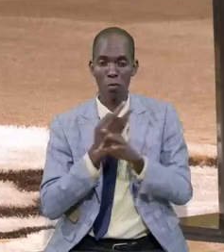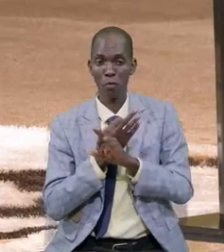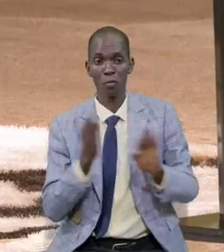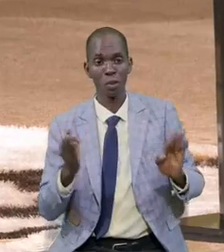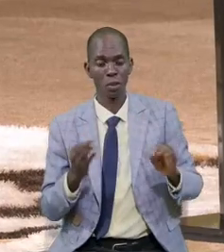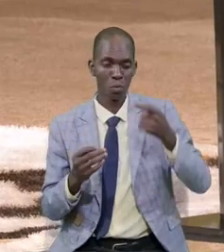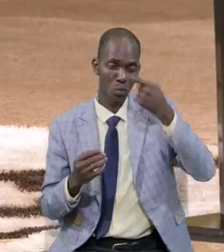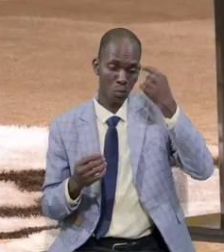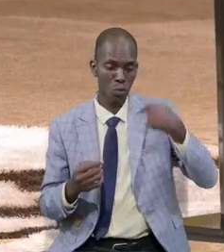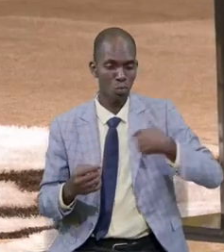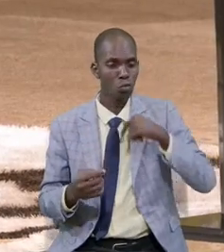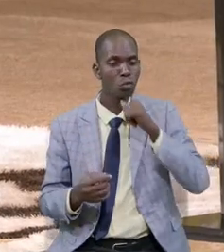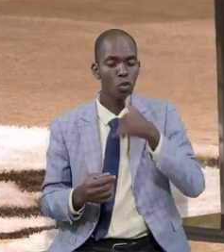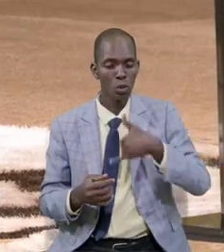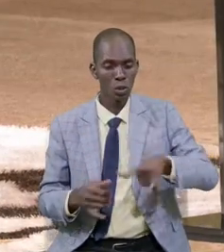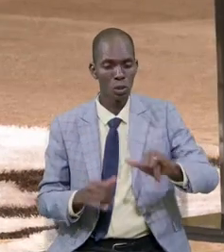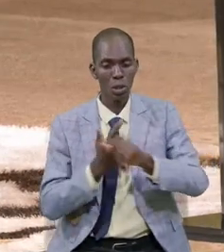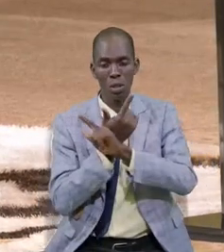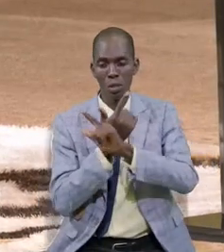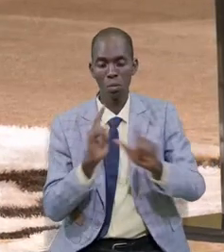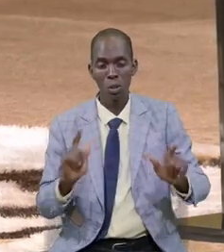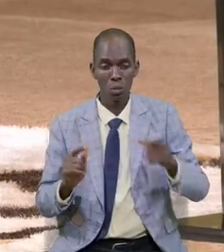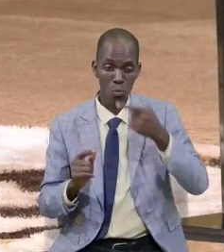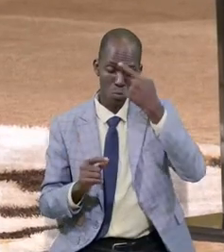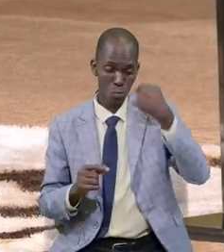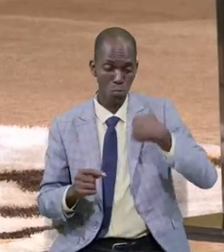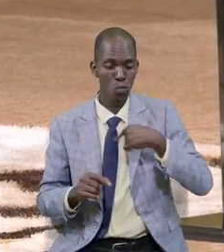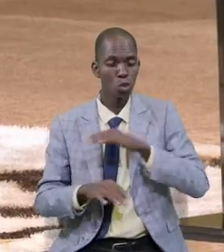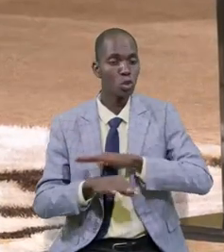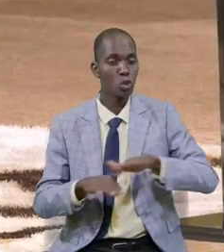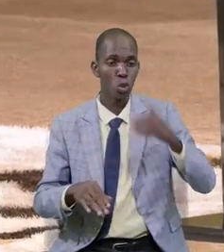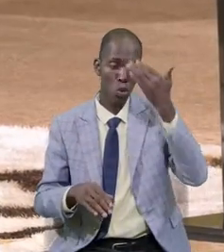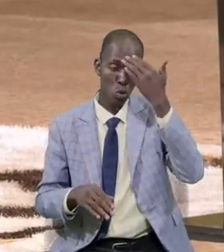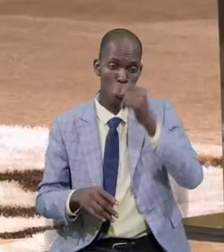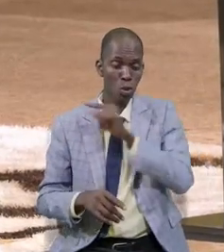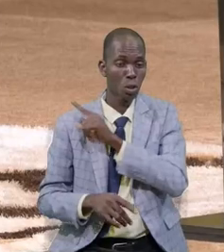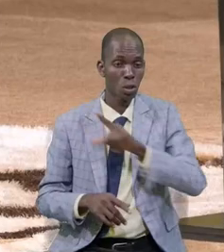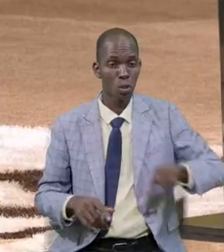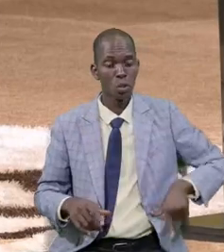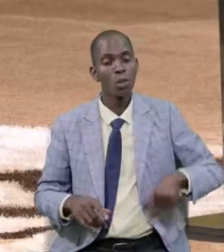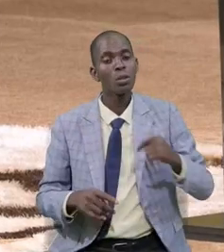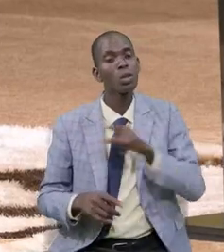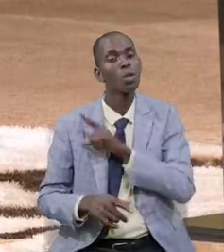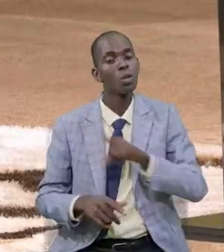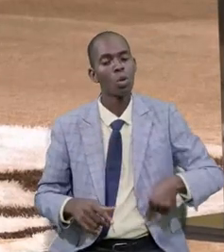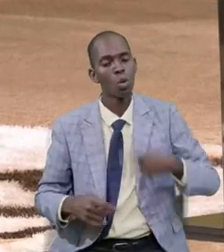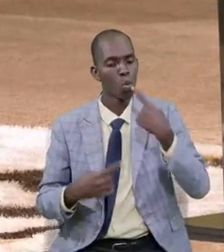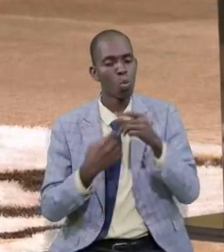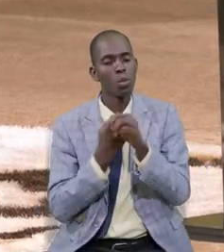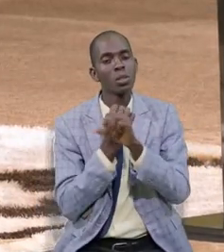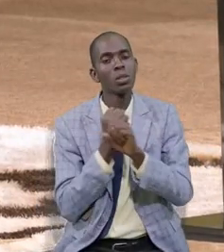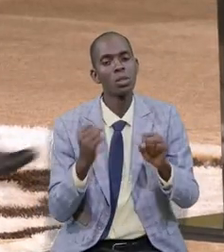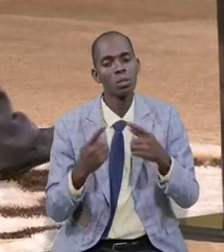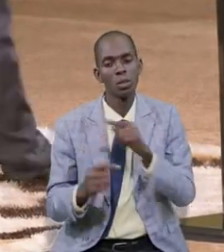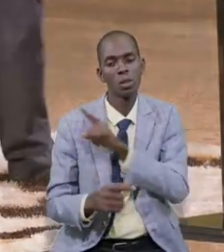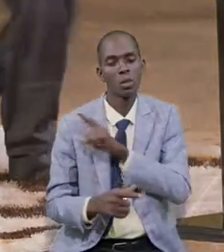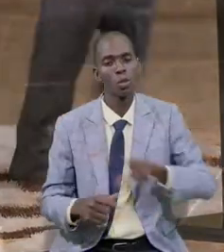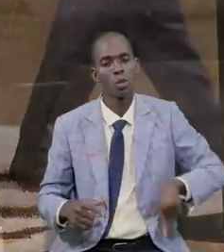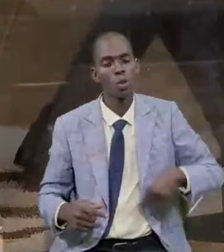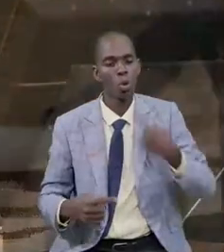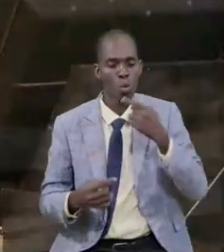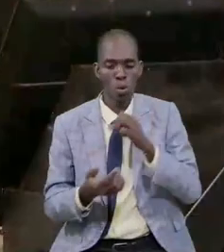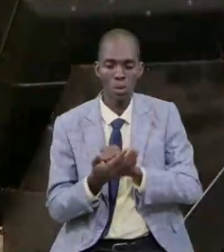libéré, parce que je ne suis pas affranchi, parce que je ne connais pas l'Éternel qui sauve, le Seigneur qui